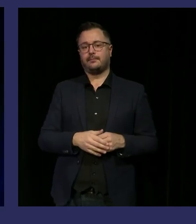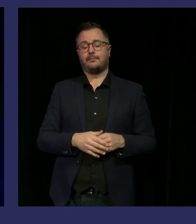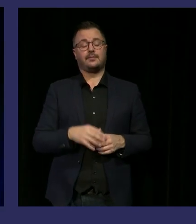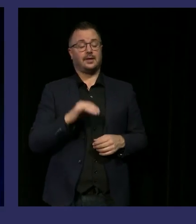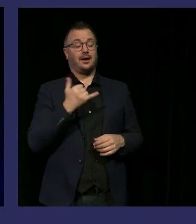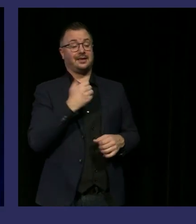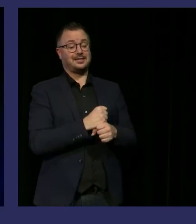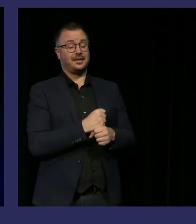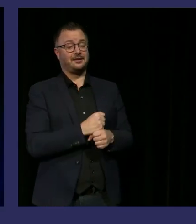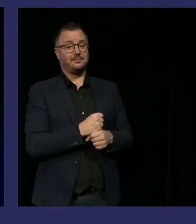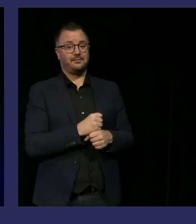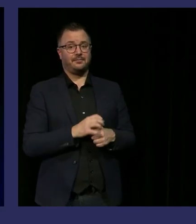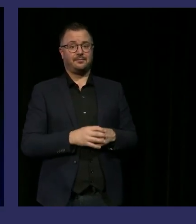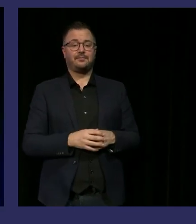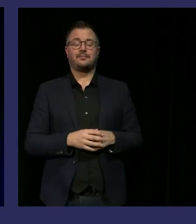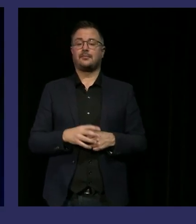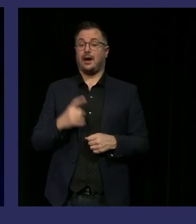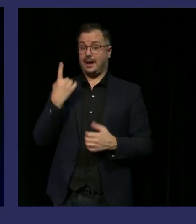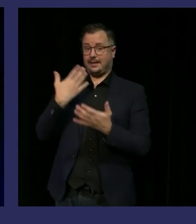ja.